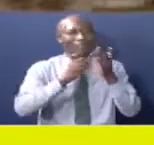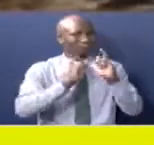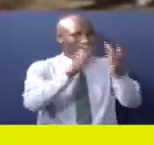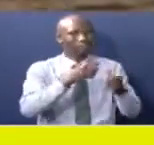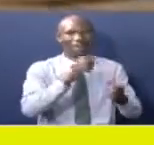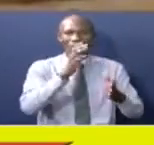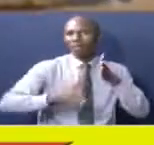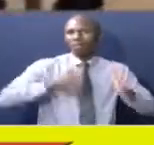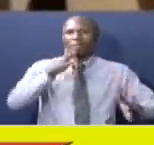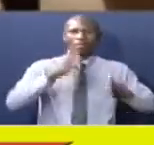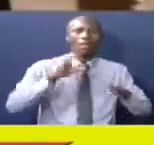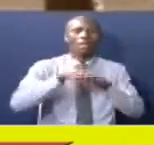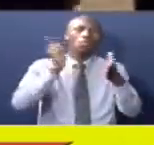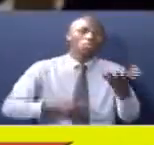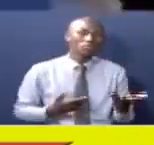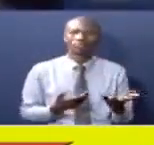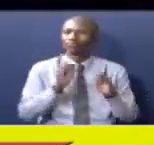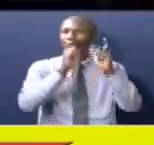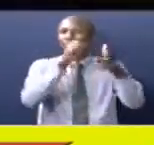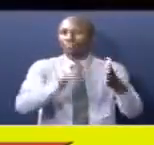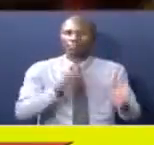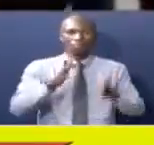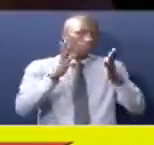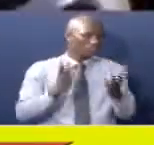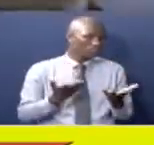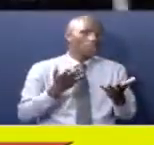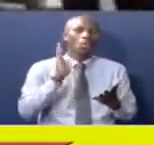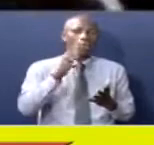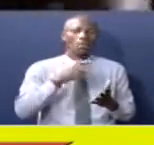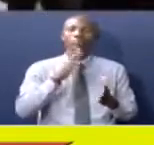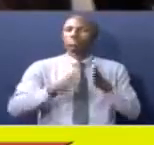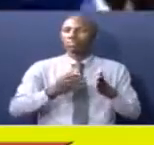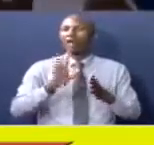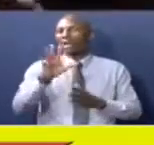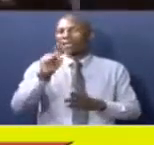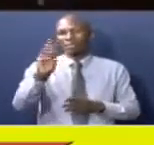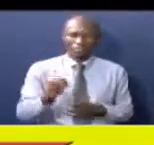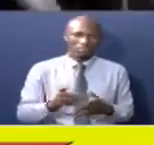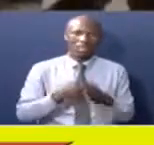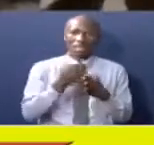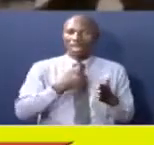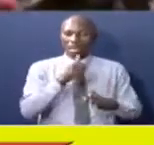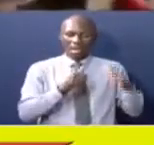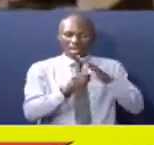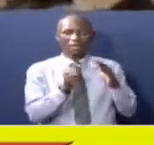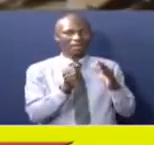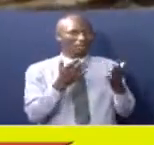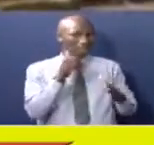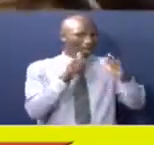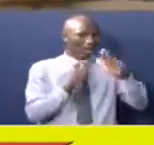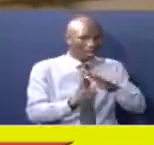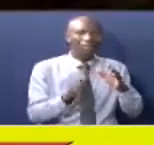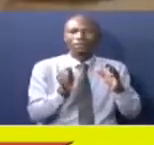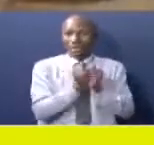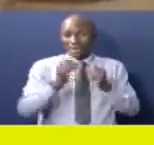asembi maikwata maikwati uwa asembi maikwati uwa kusemba kilomita itano alame anda ikumina na anda